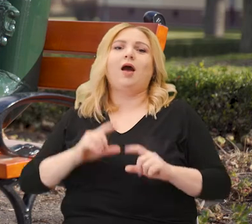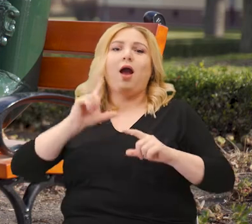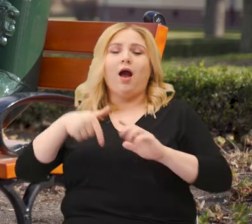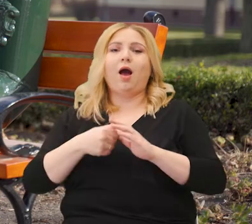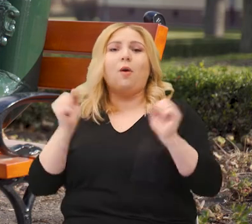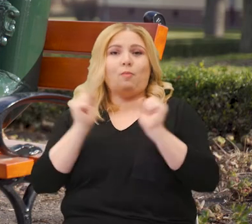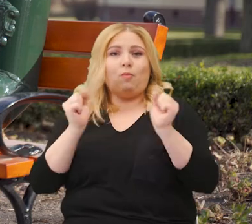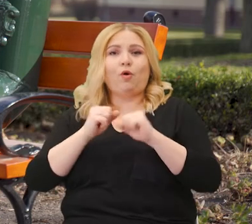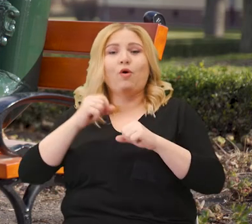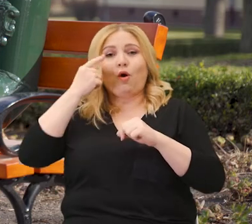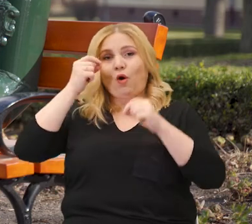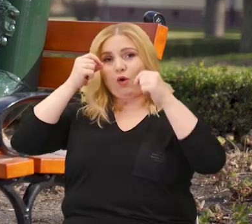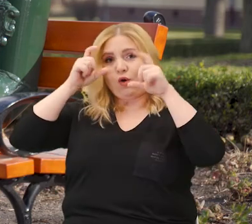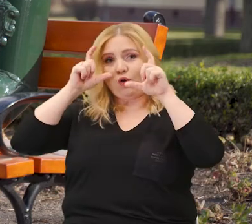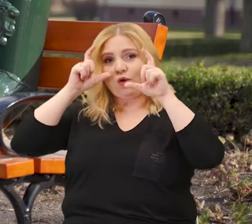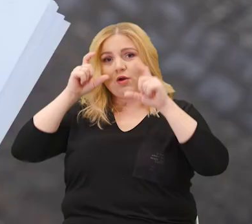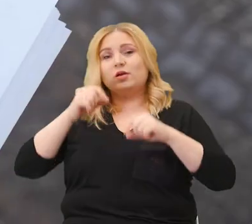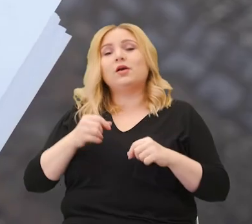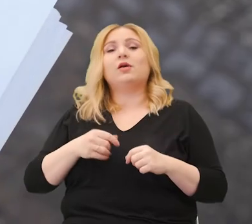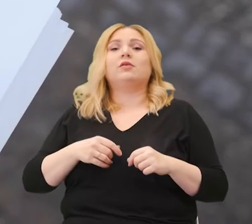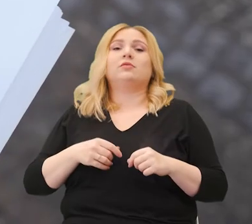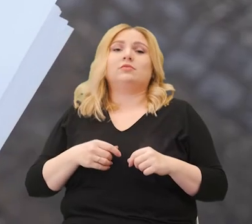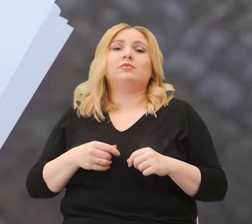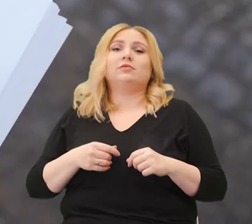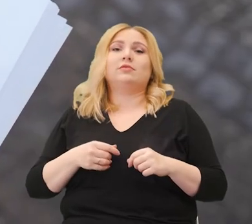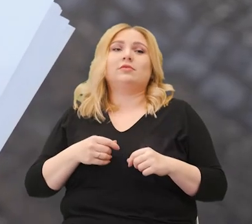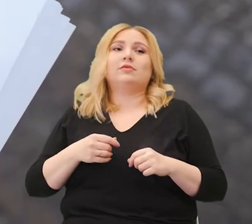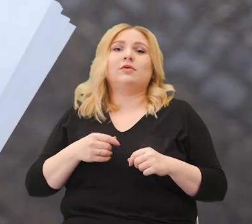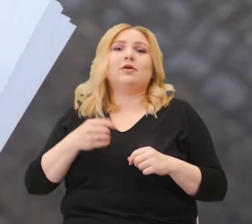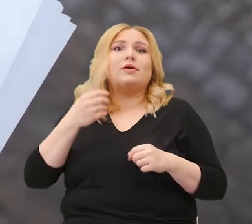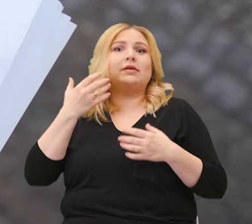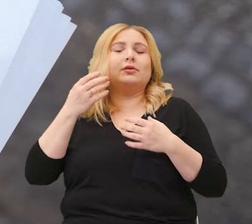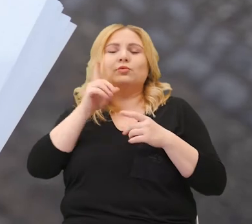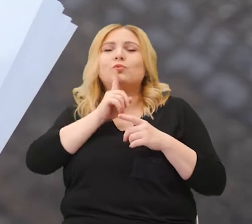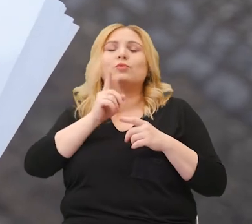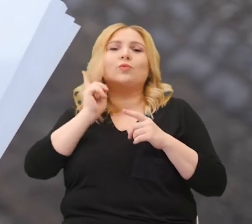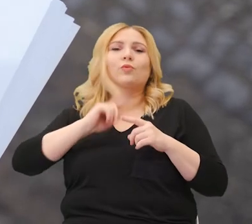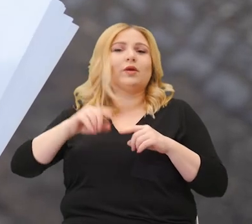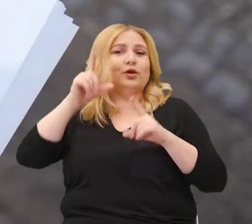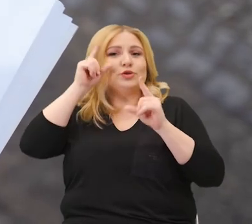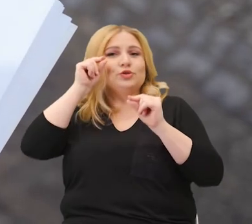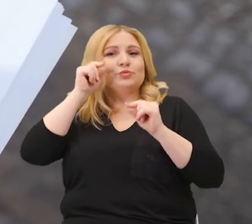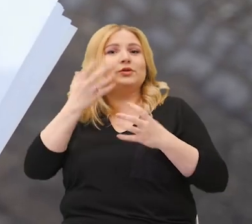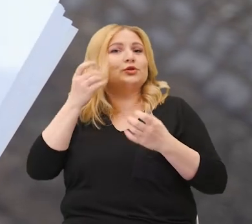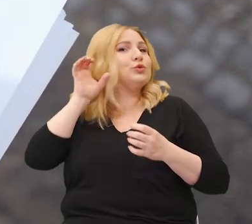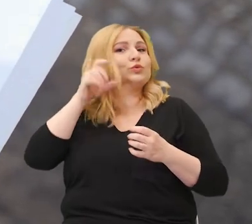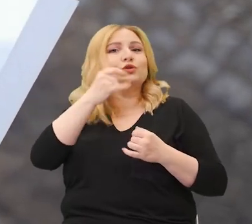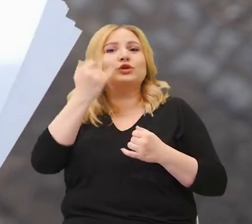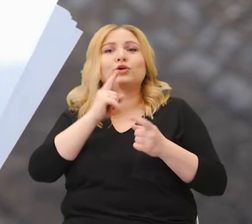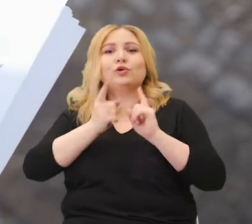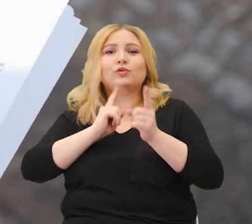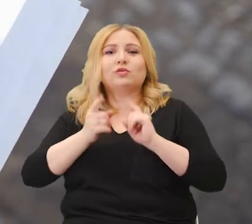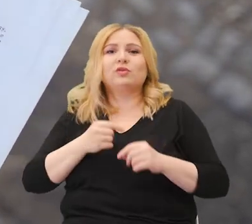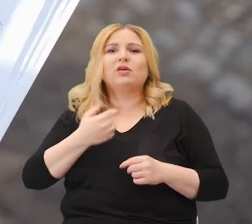jednak leżeli jak martwi, bojąc się poruszyć choćby powieką, by nie utracić ani słowa z interesującego ich dialogu. To za